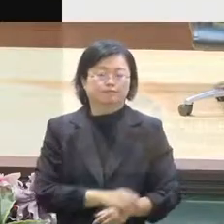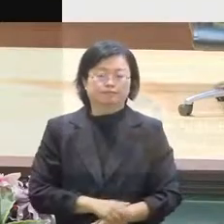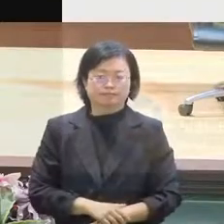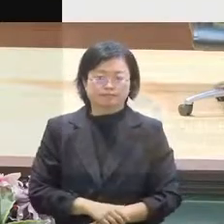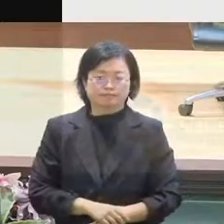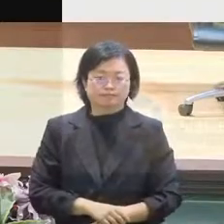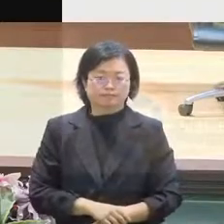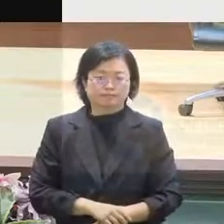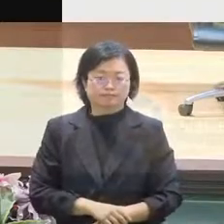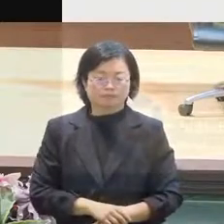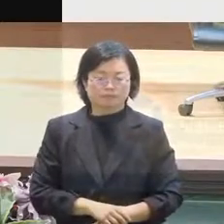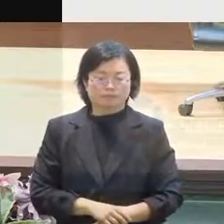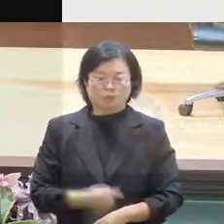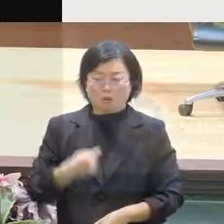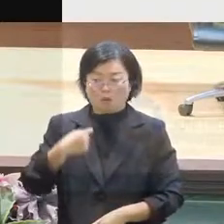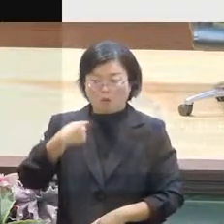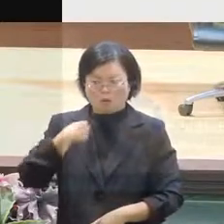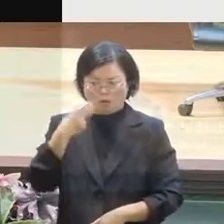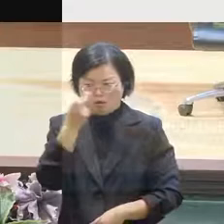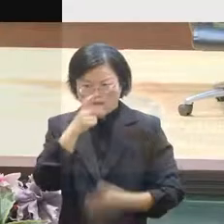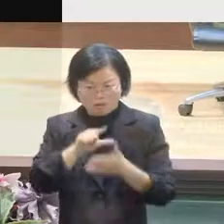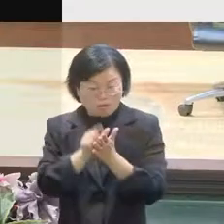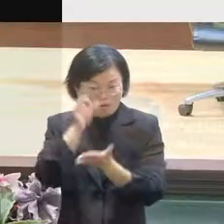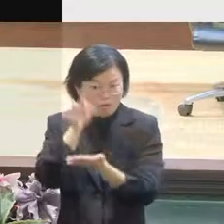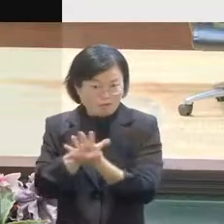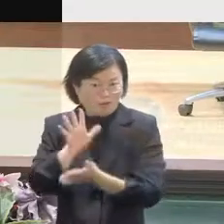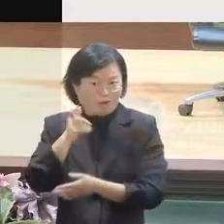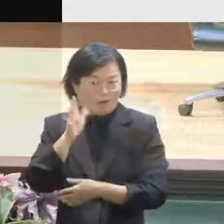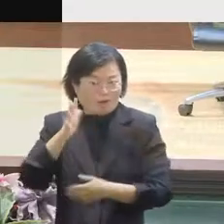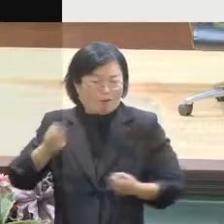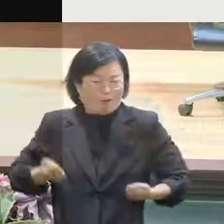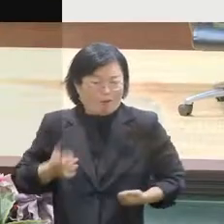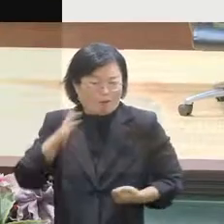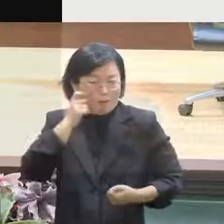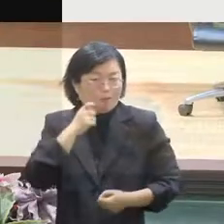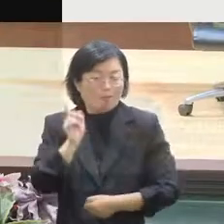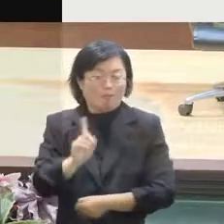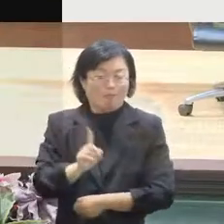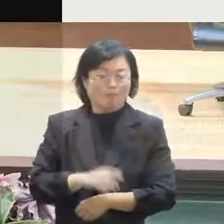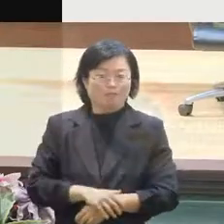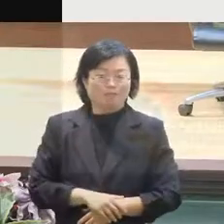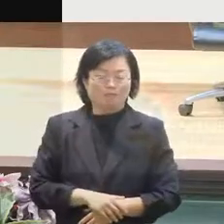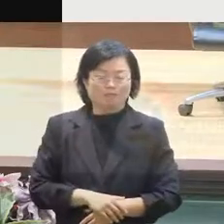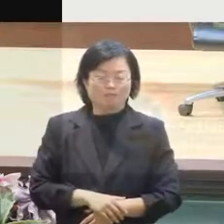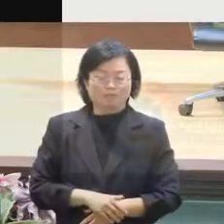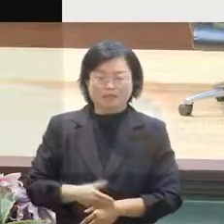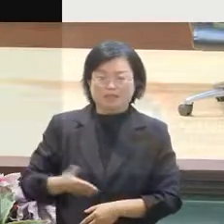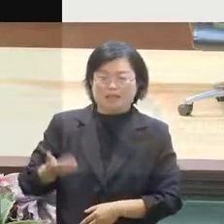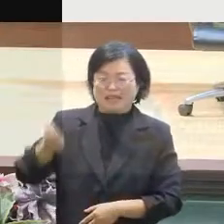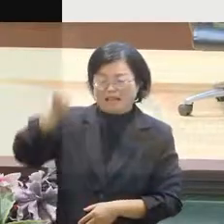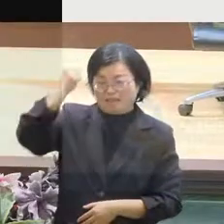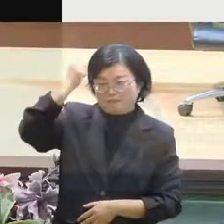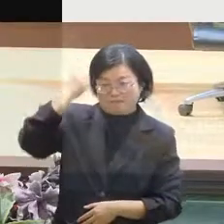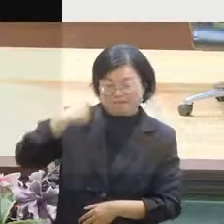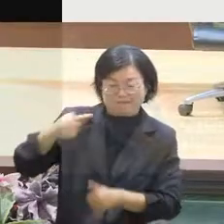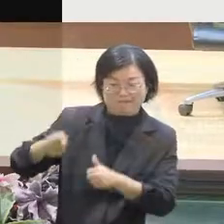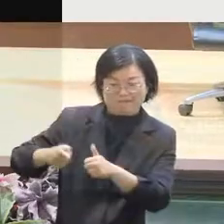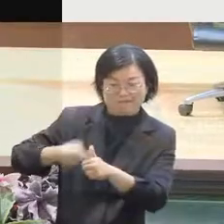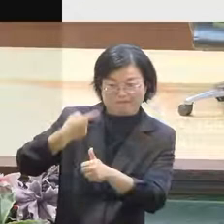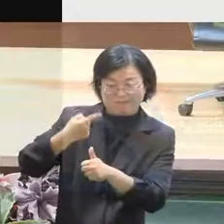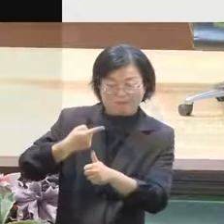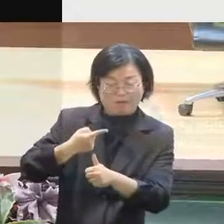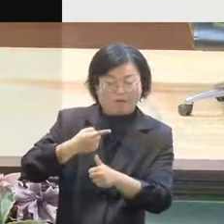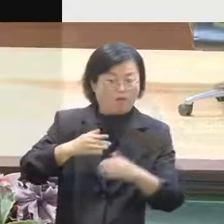得有一些比较有趣的发现吧。比如说我们看到最早的完整的做这个 open data